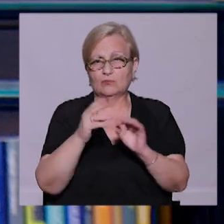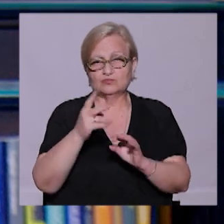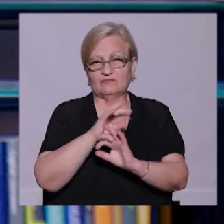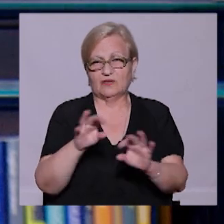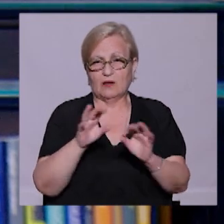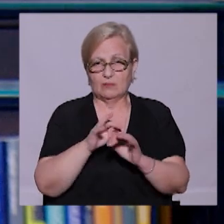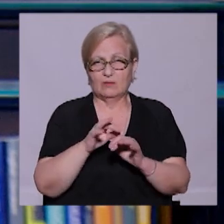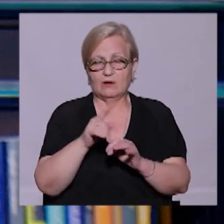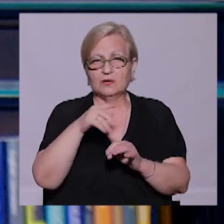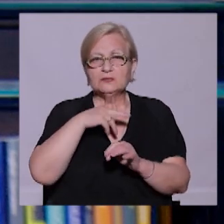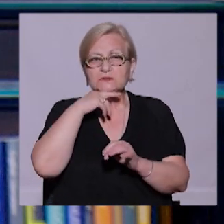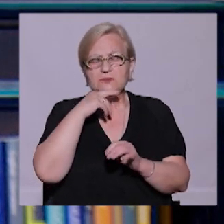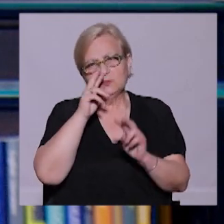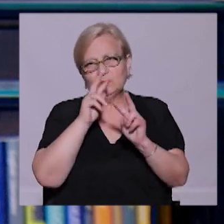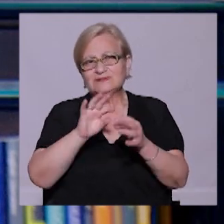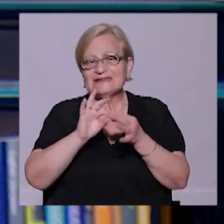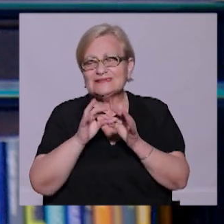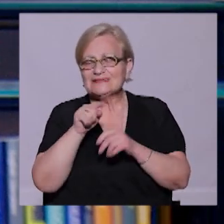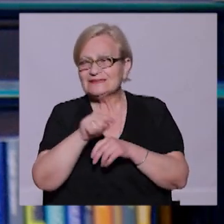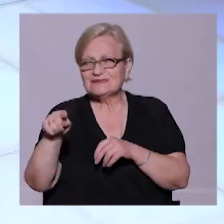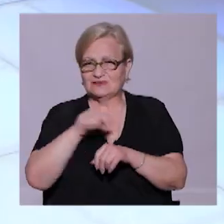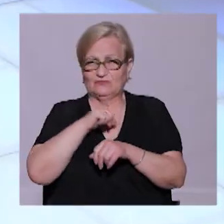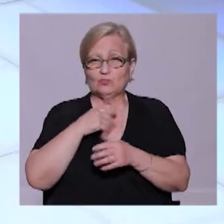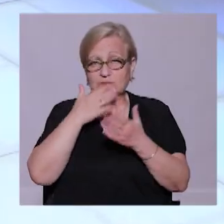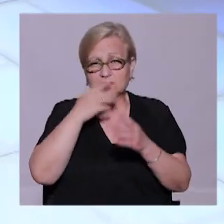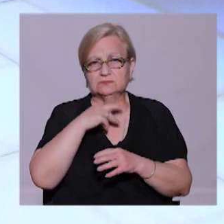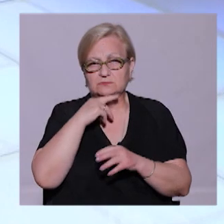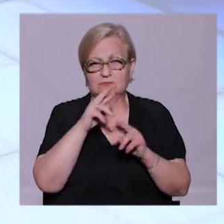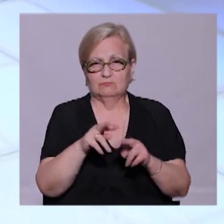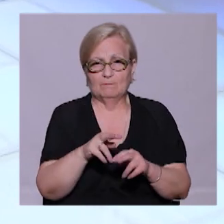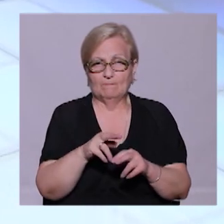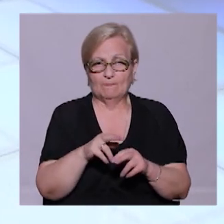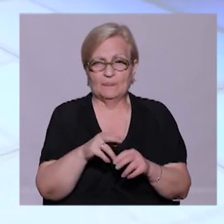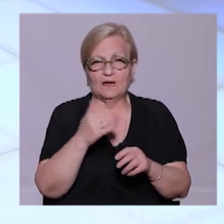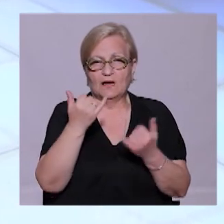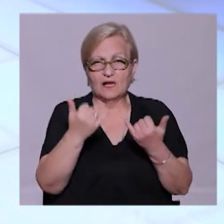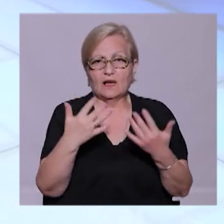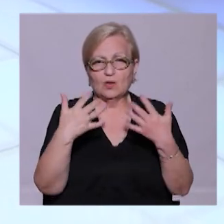გადავიდეთ, მიაქციეთ ამ დეტალებს ყურადღება და აი ასე გადავყავართ